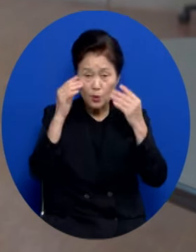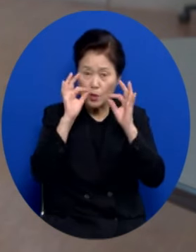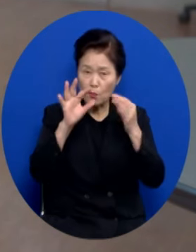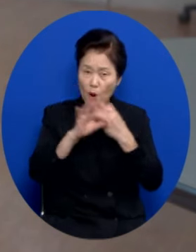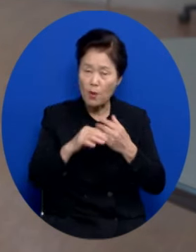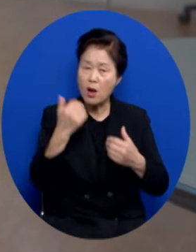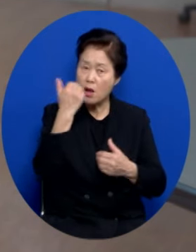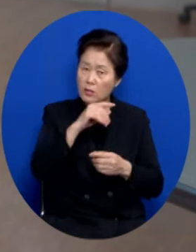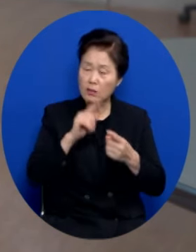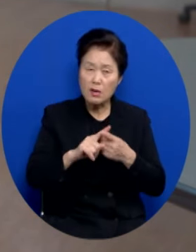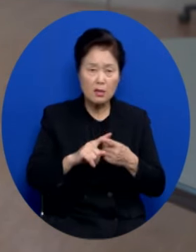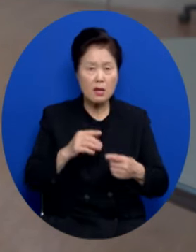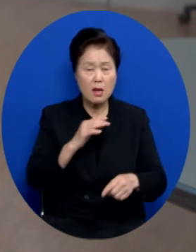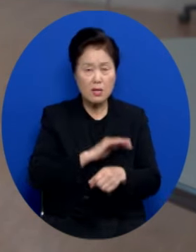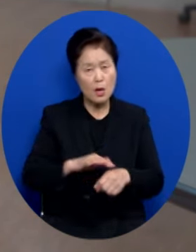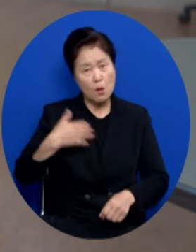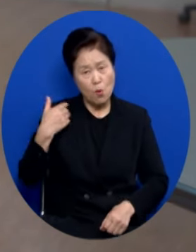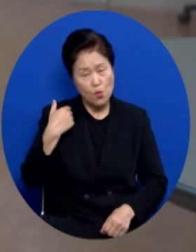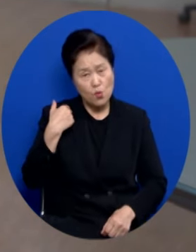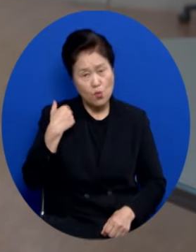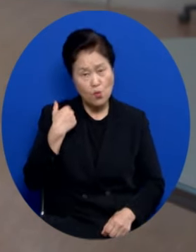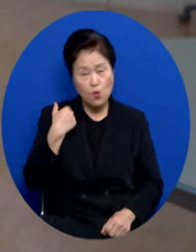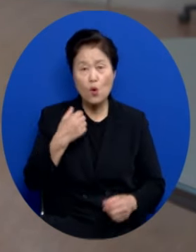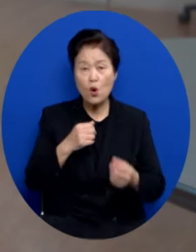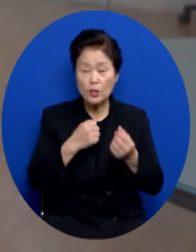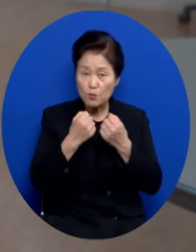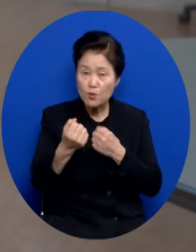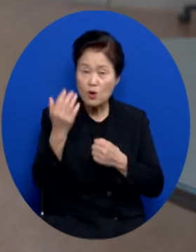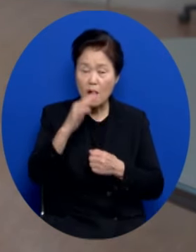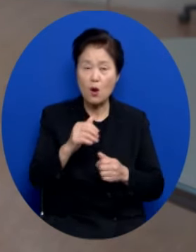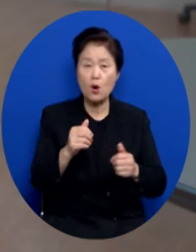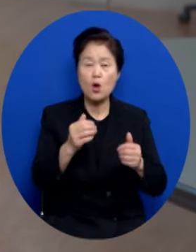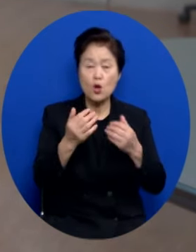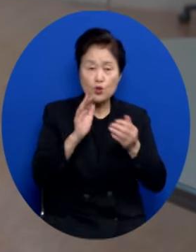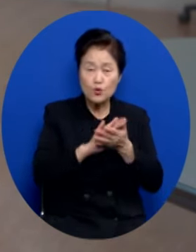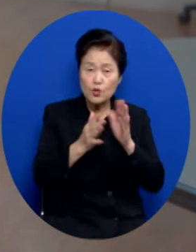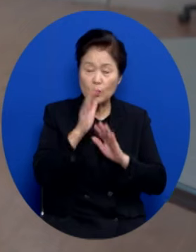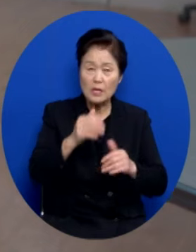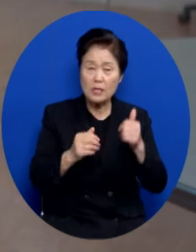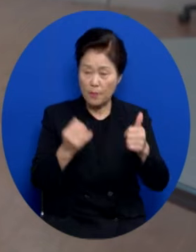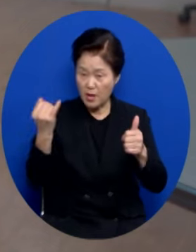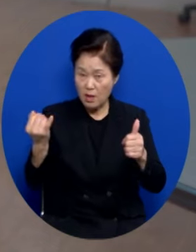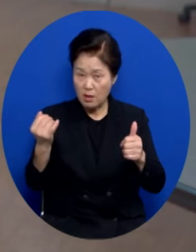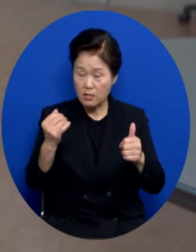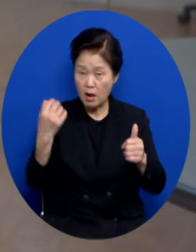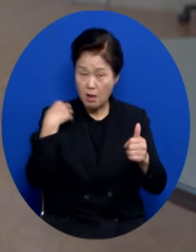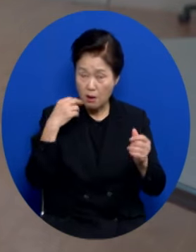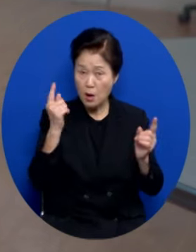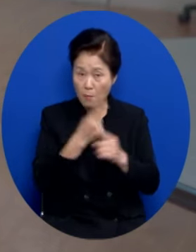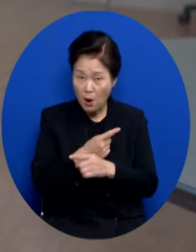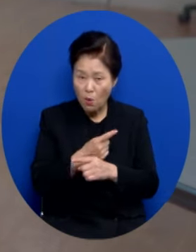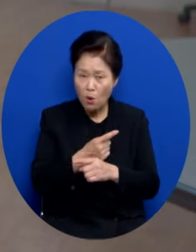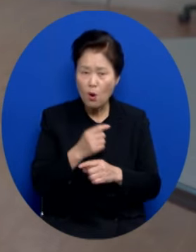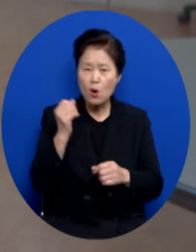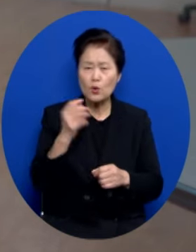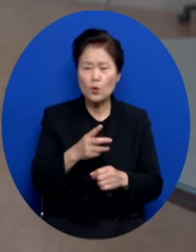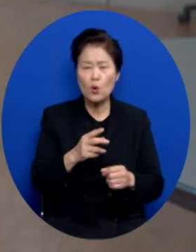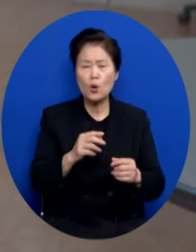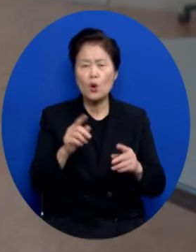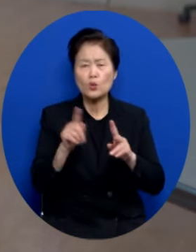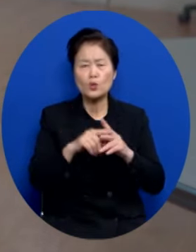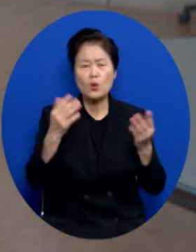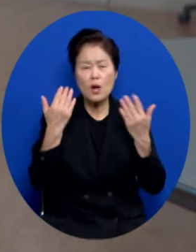정체성이 확립되지도 않았는데 유치원에 가서 남자, 여자의 역할을 바꾼다든지 초등학교에서 그런 일을 한다든지 이렇게 될